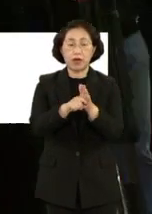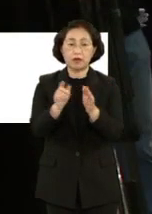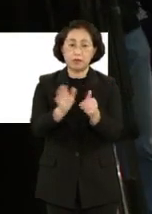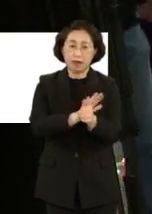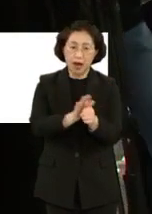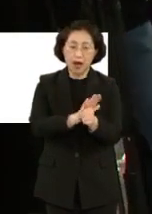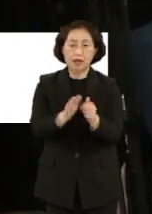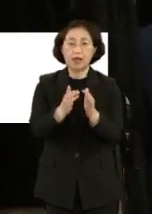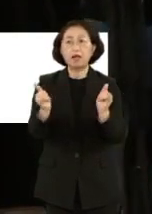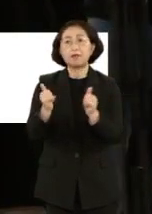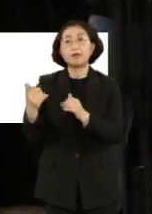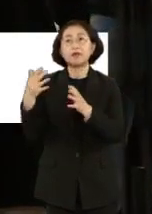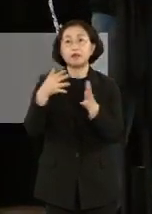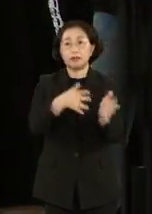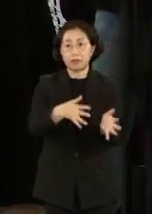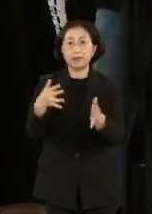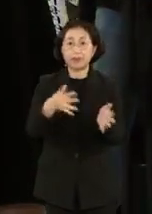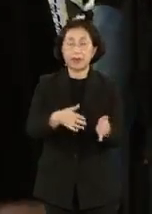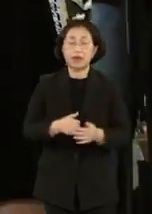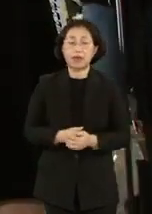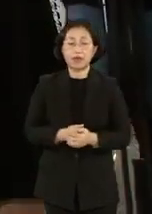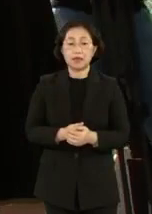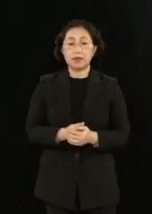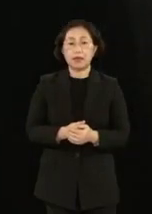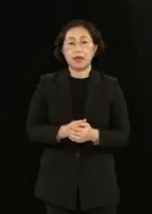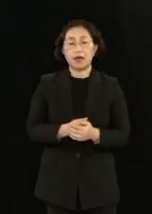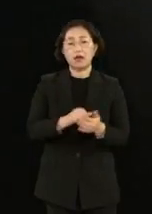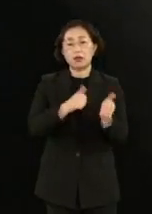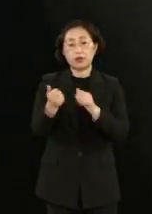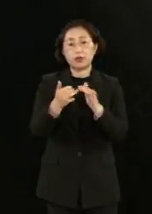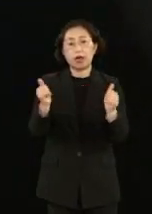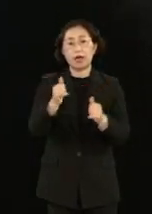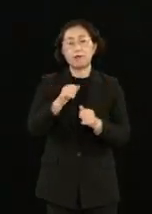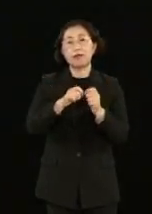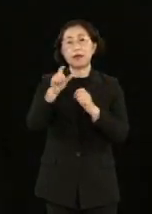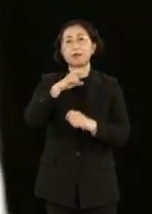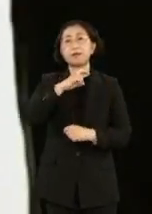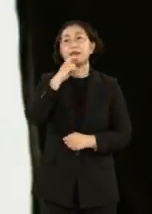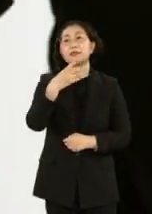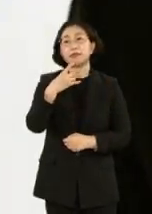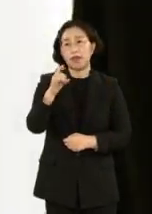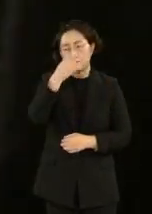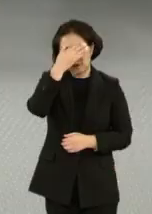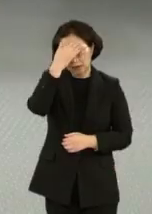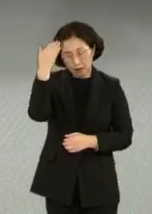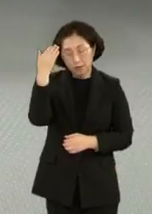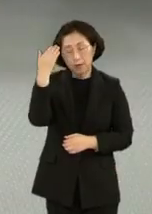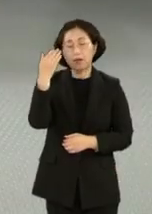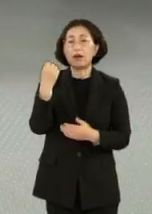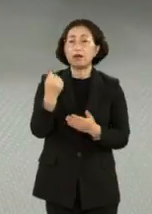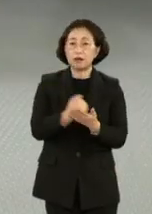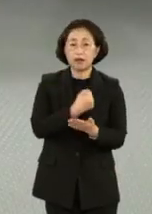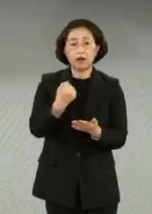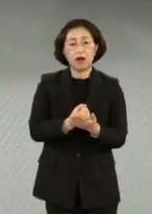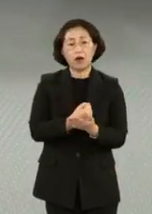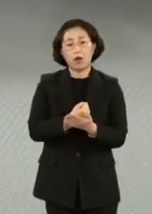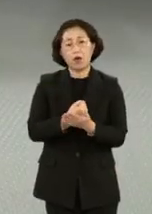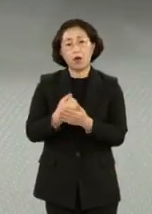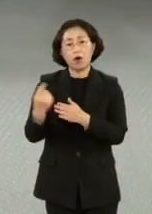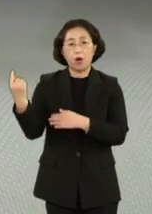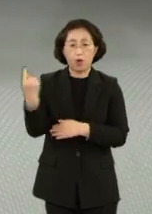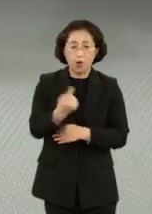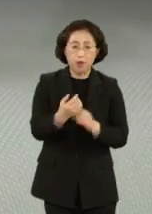발길이 이어졌습니다. 희생자들이 대부분 20대로 못다 핀 나이에 벌어진 너무나 안타까운 참사에 조문객들은 슬픔을